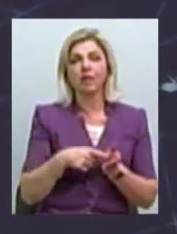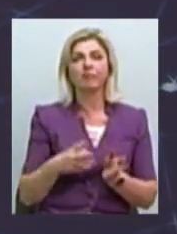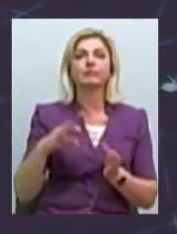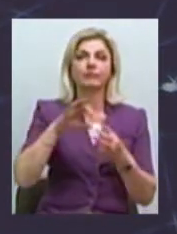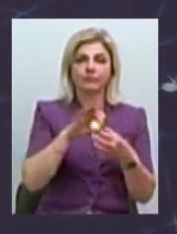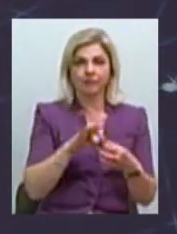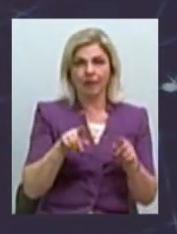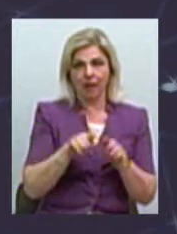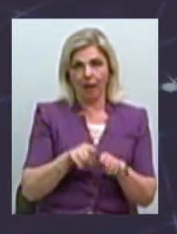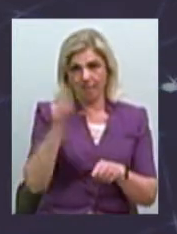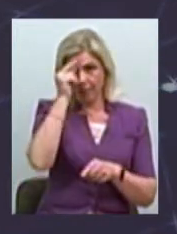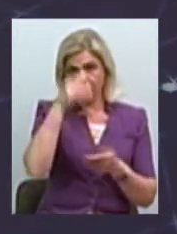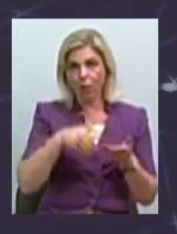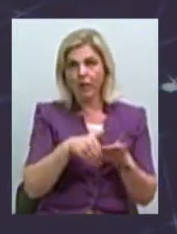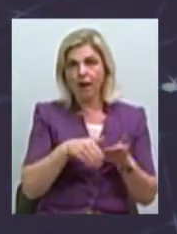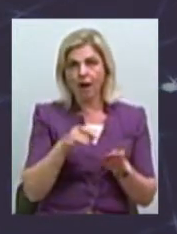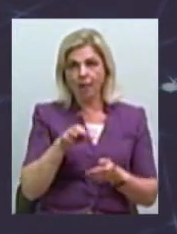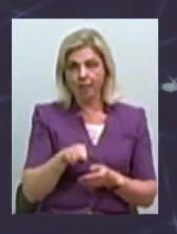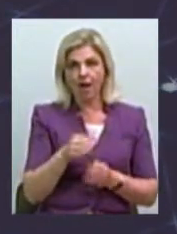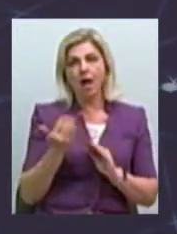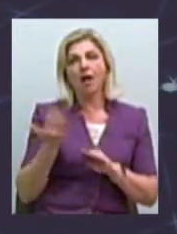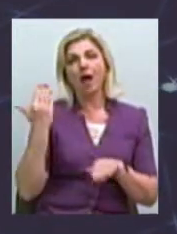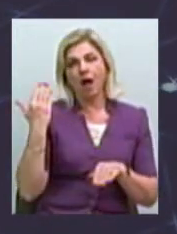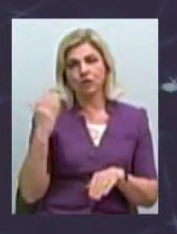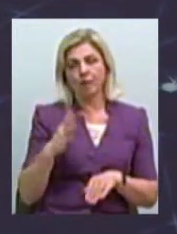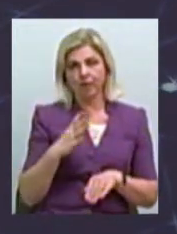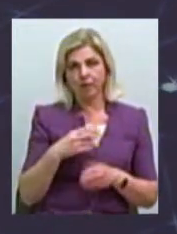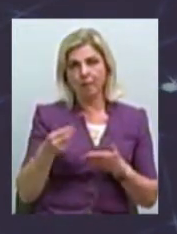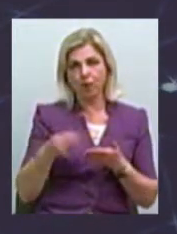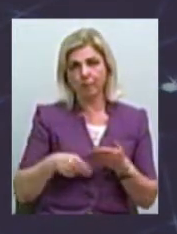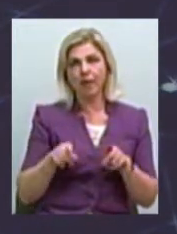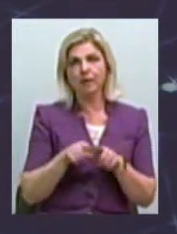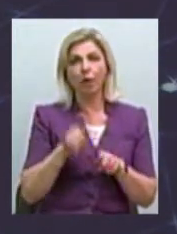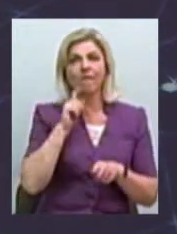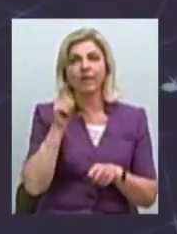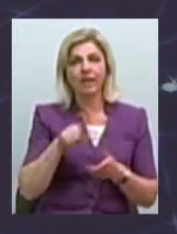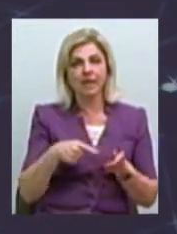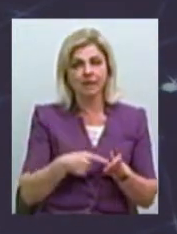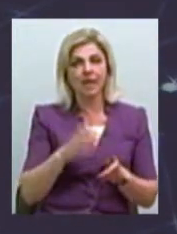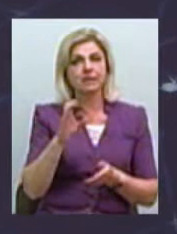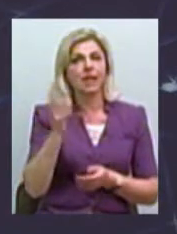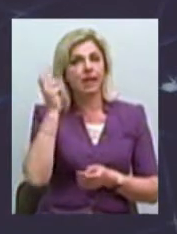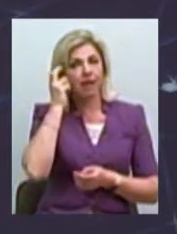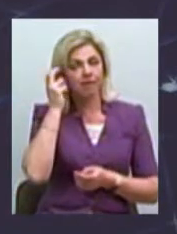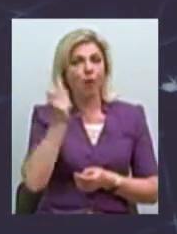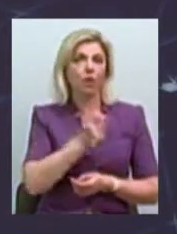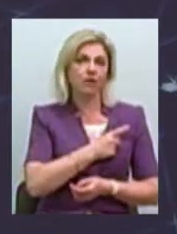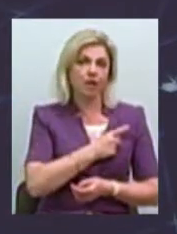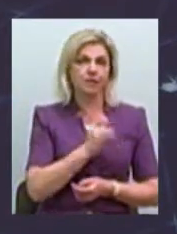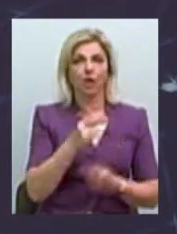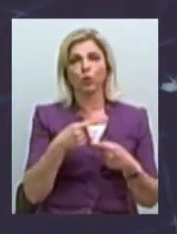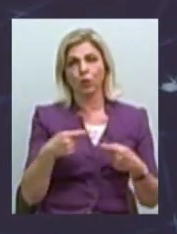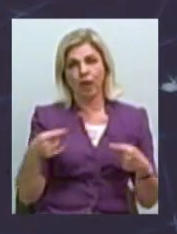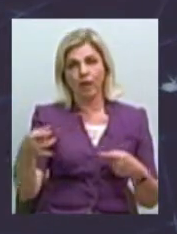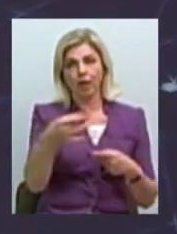таким методикам. Ранее у нас был подписан с Винницей такой меморандум, с Киевом, с Одессой, с другими